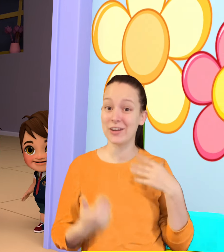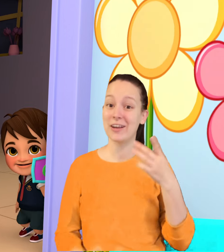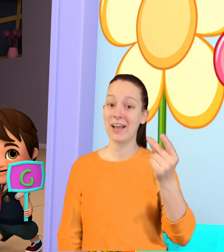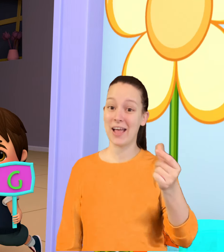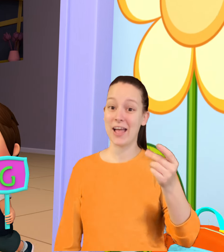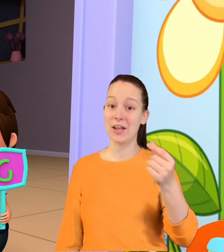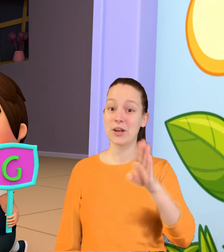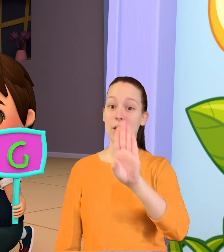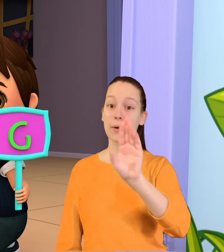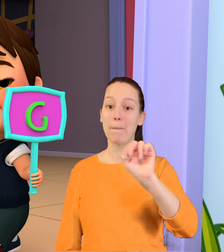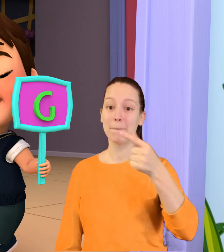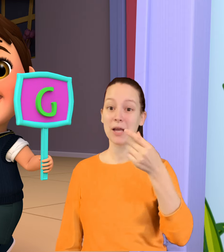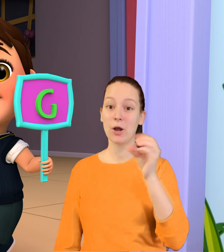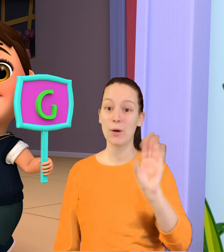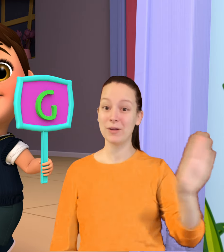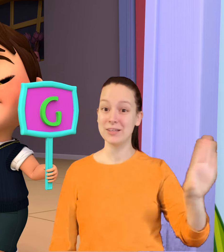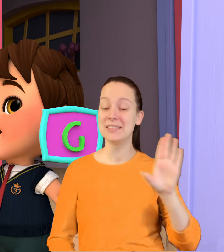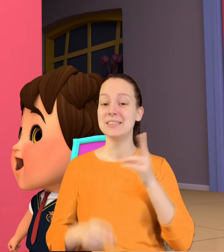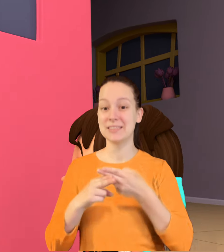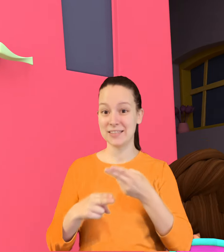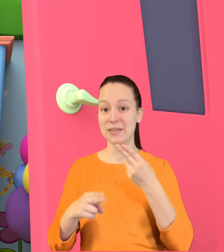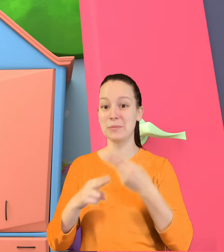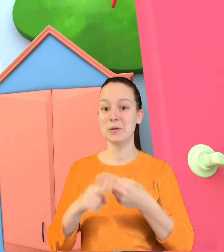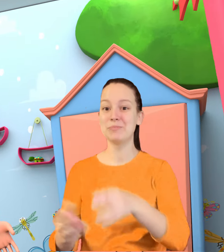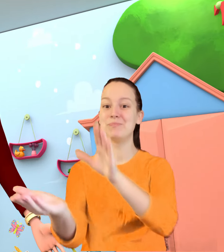ノフのワンコの名前は